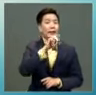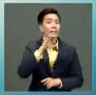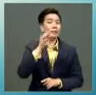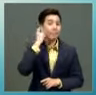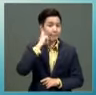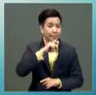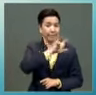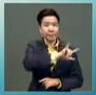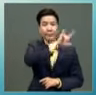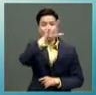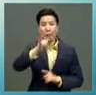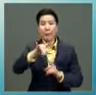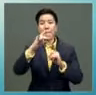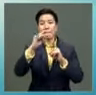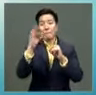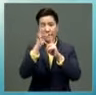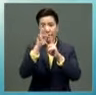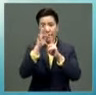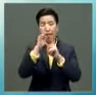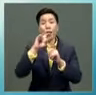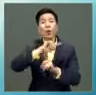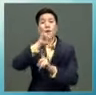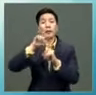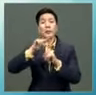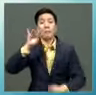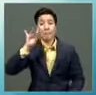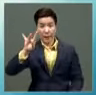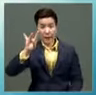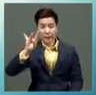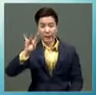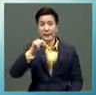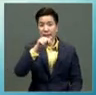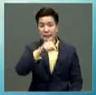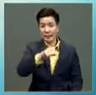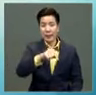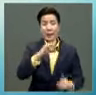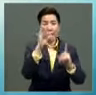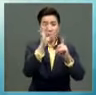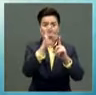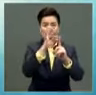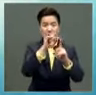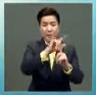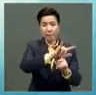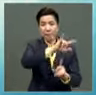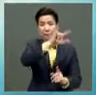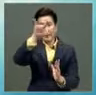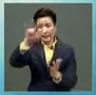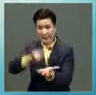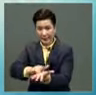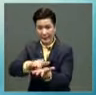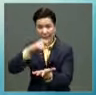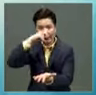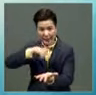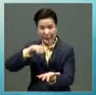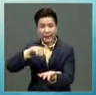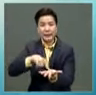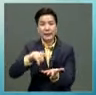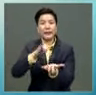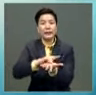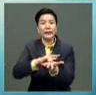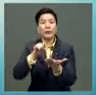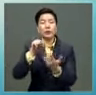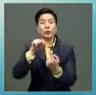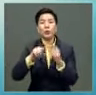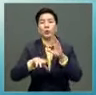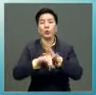านแล้ววันที่8กรกฎาคมนะครับเดินทางจากปากีสถานถึงประเทศไทยที่ท่าอากาศย